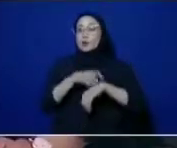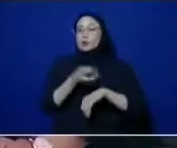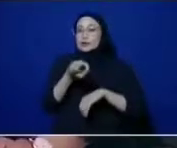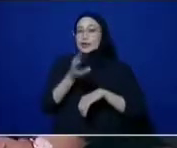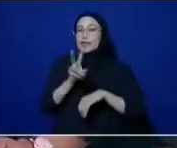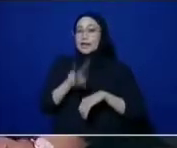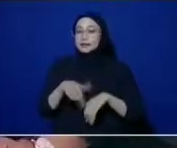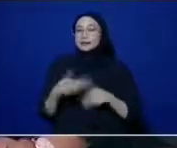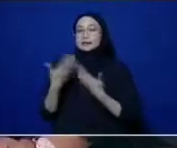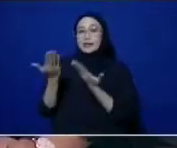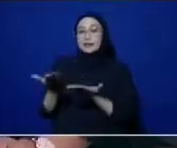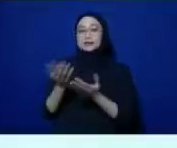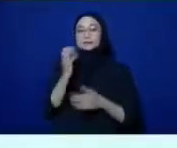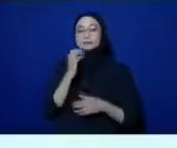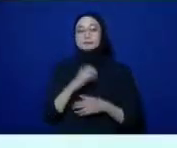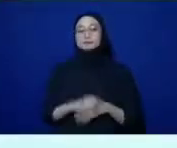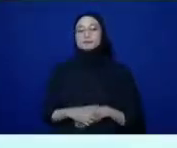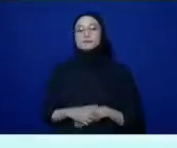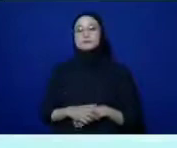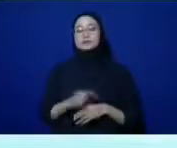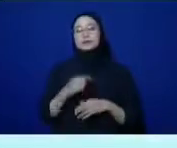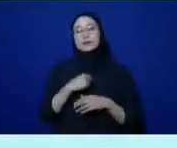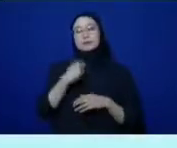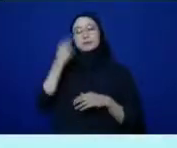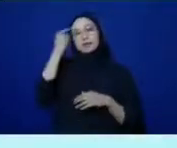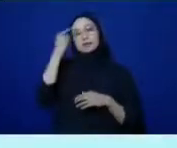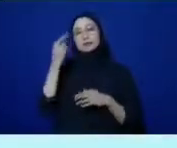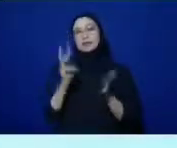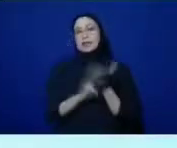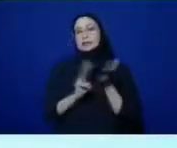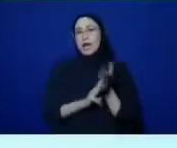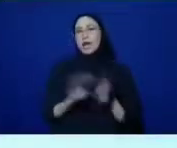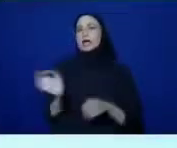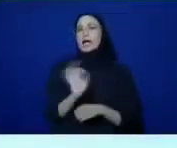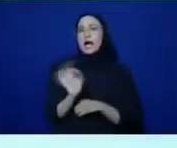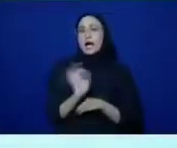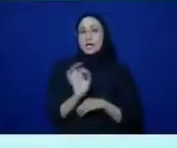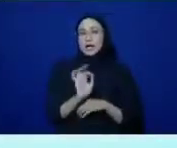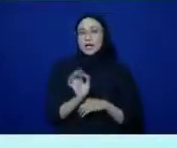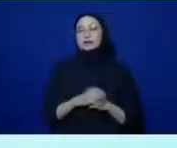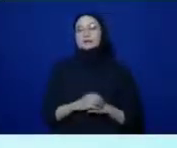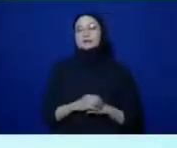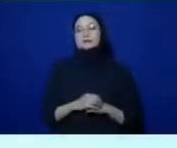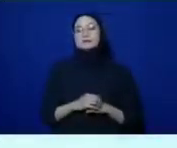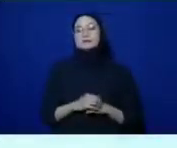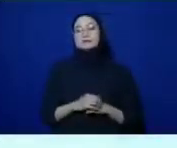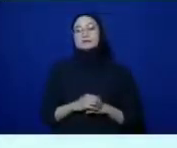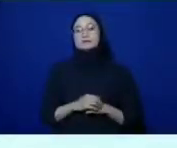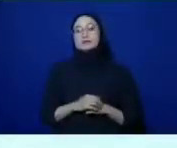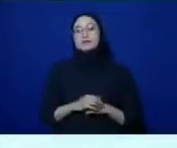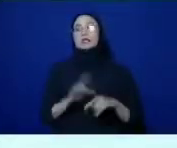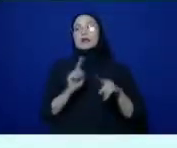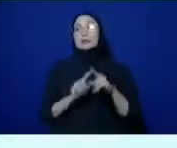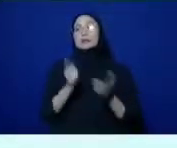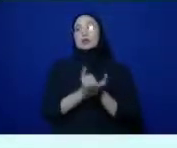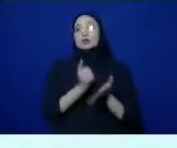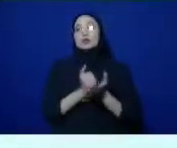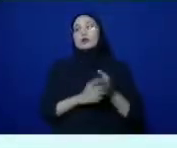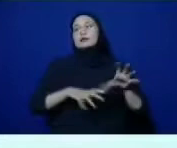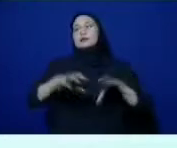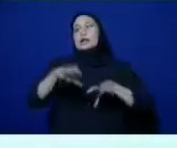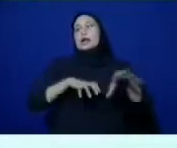Pak Prabowo. Saya kira tidak ada masalah, Pak. Yang bagi kami adalah masalah strategi yang